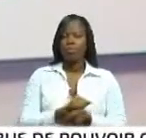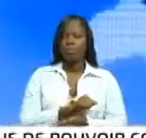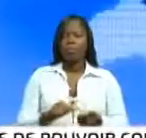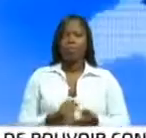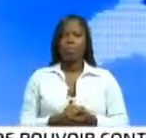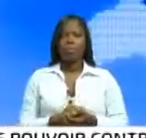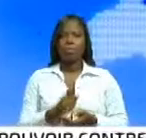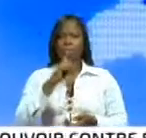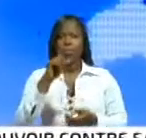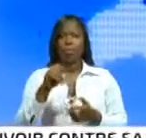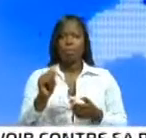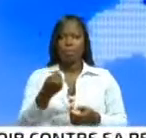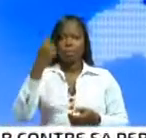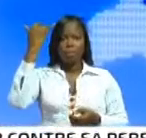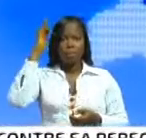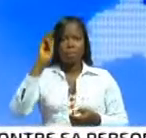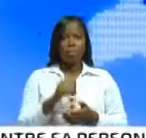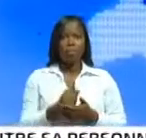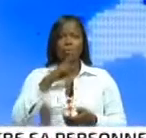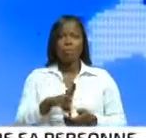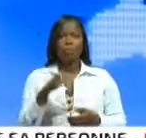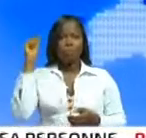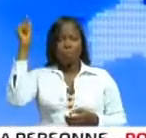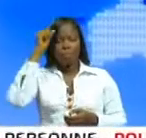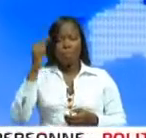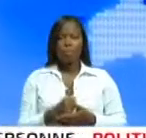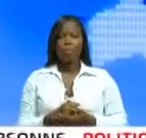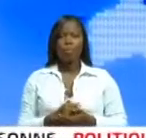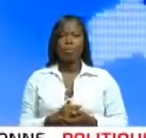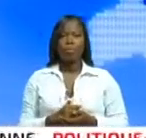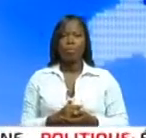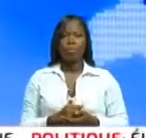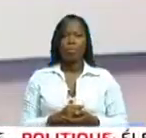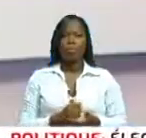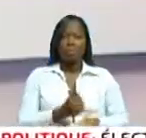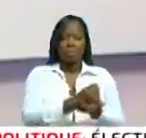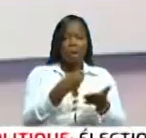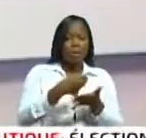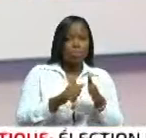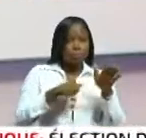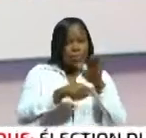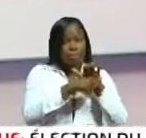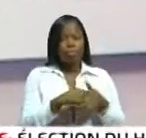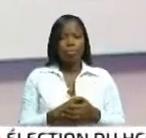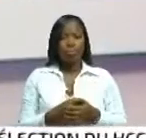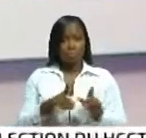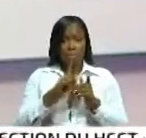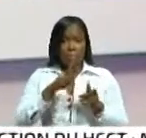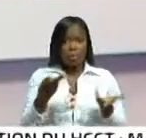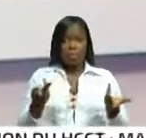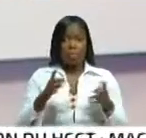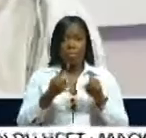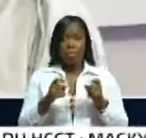est il vrai que le gouvernement est en train de corrompre certains conseillers vous savez vous pas dit moi j'ai pas dire